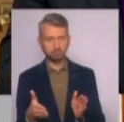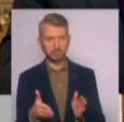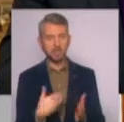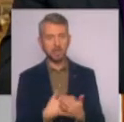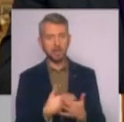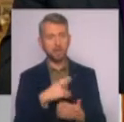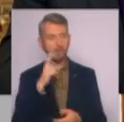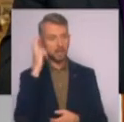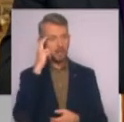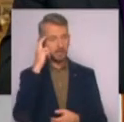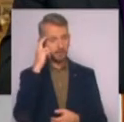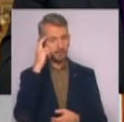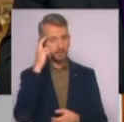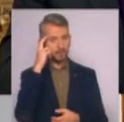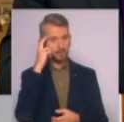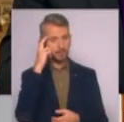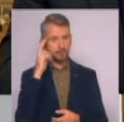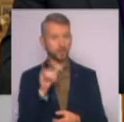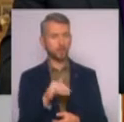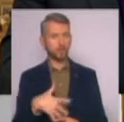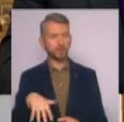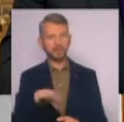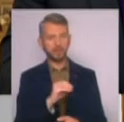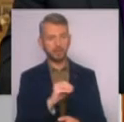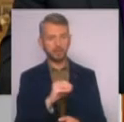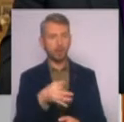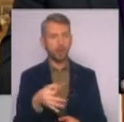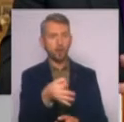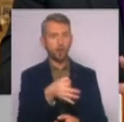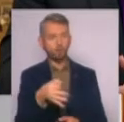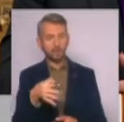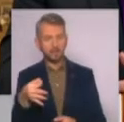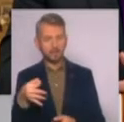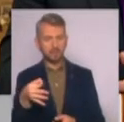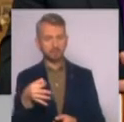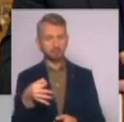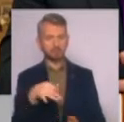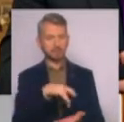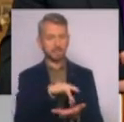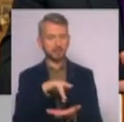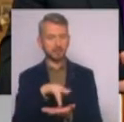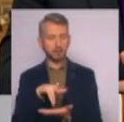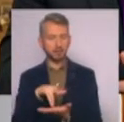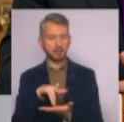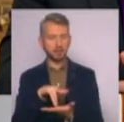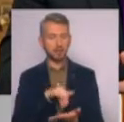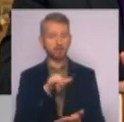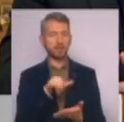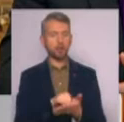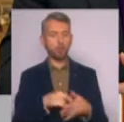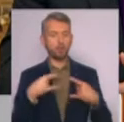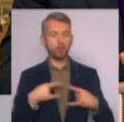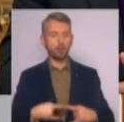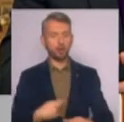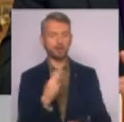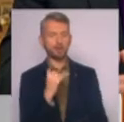наприклад, в Києві, у всіх обласних центрах встановлені флюорографи, так